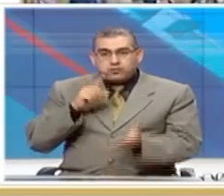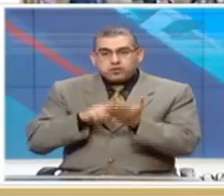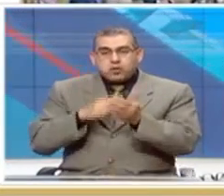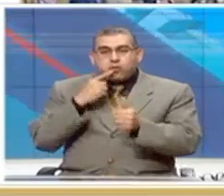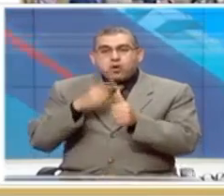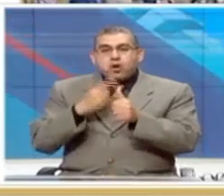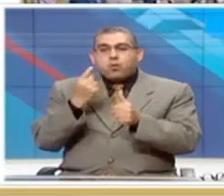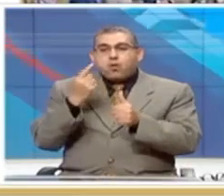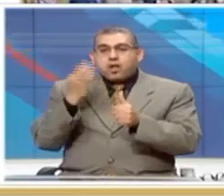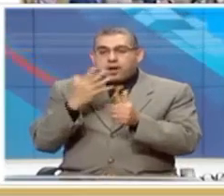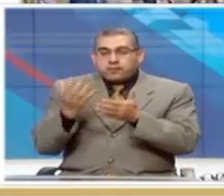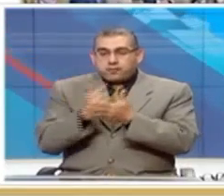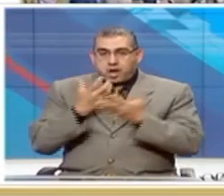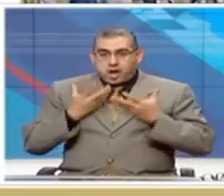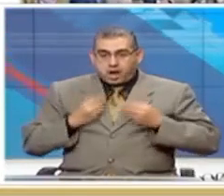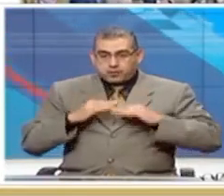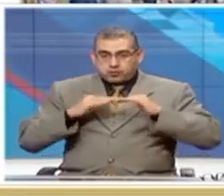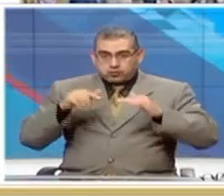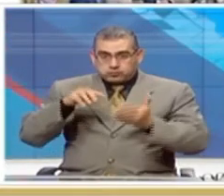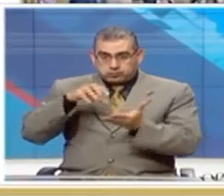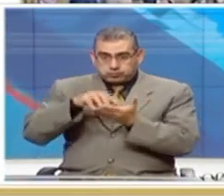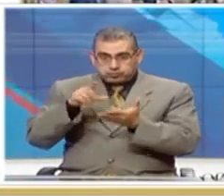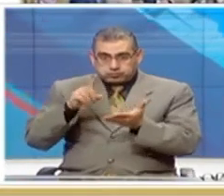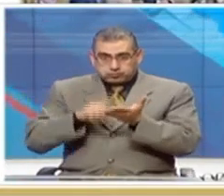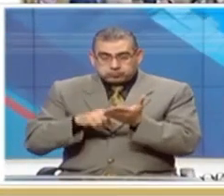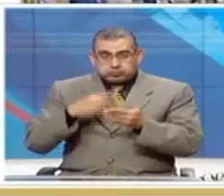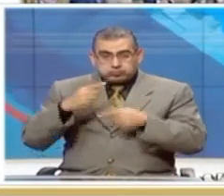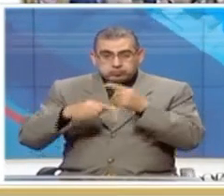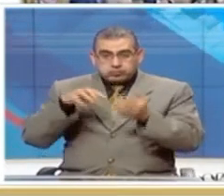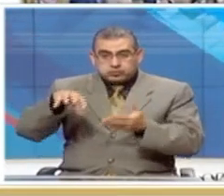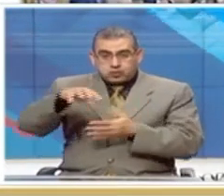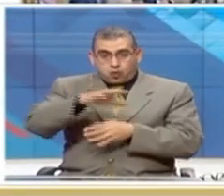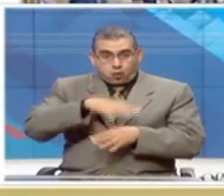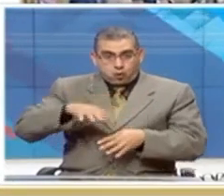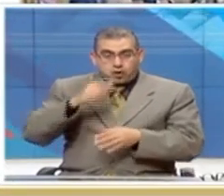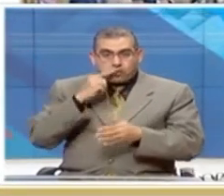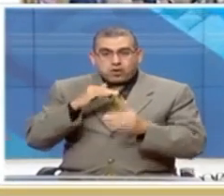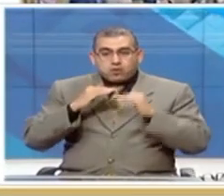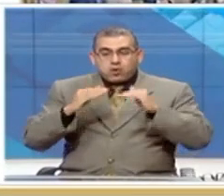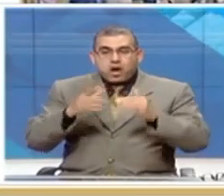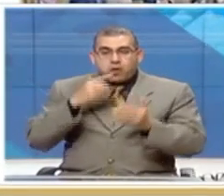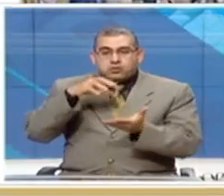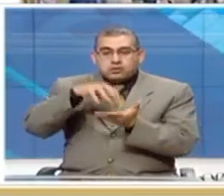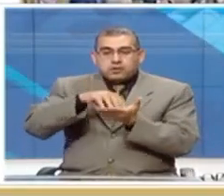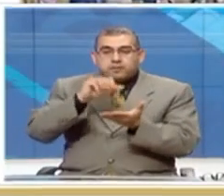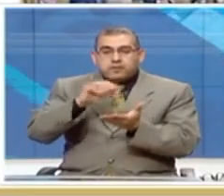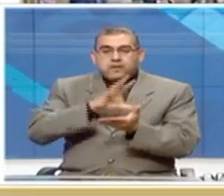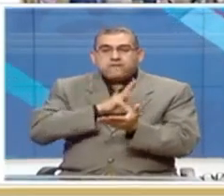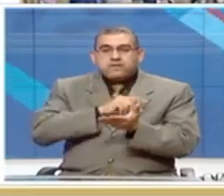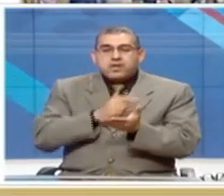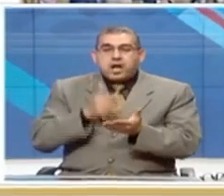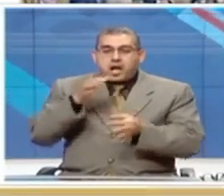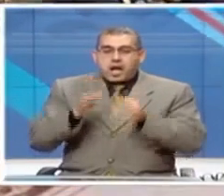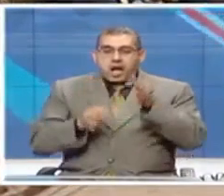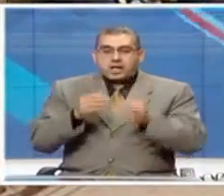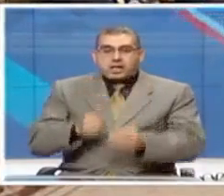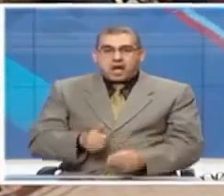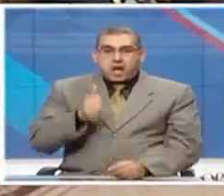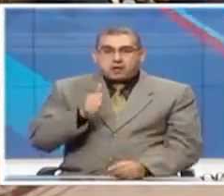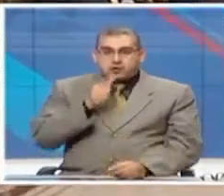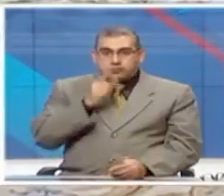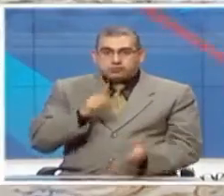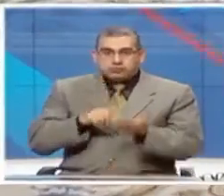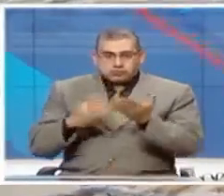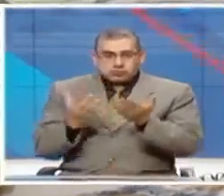الوحيد لتحقيق الامن والاستقرار المستدامين في المنطقه هو التسويه القائمه على العدل بما